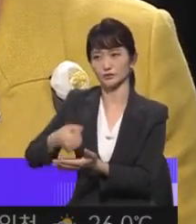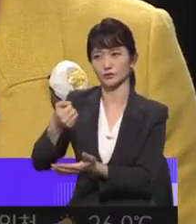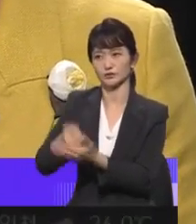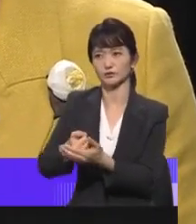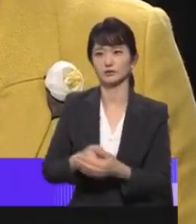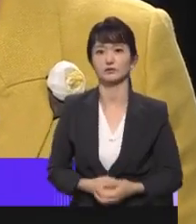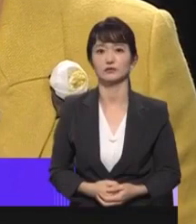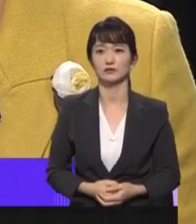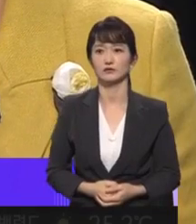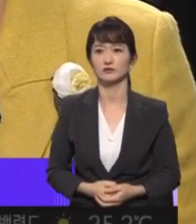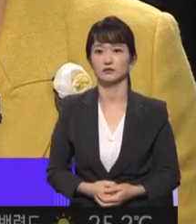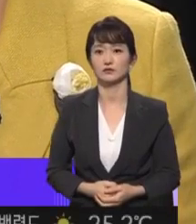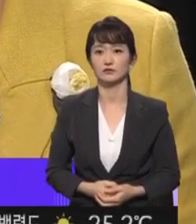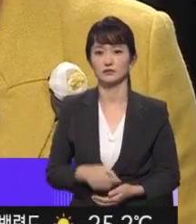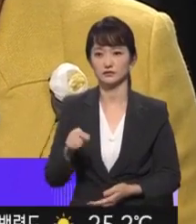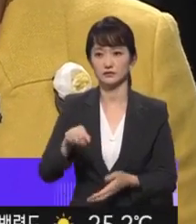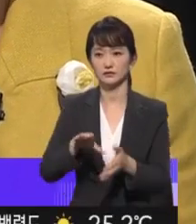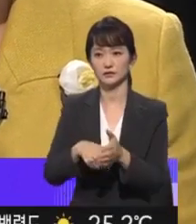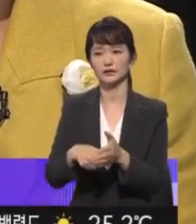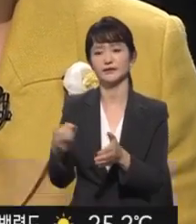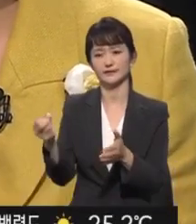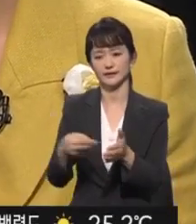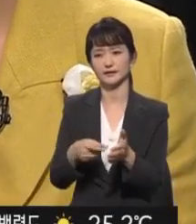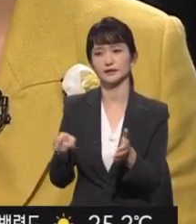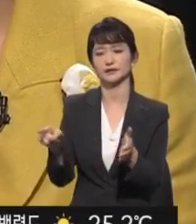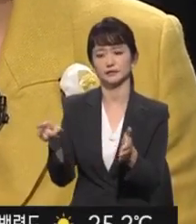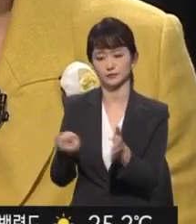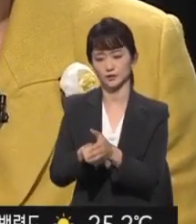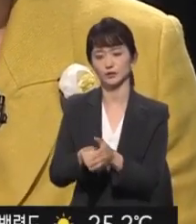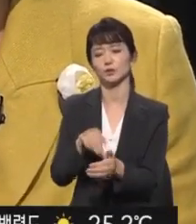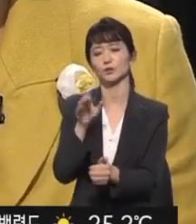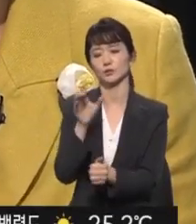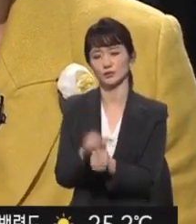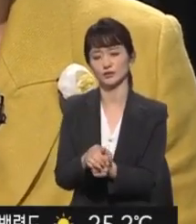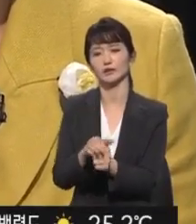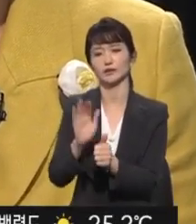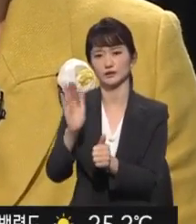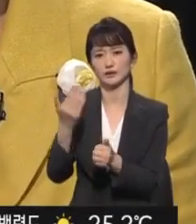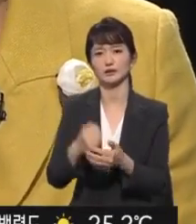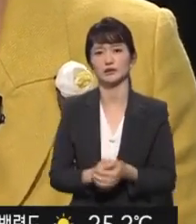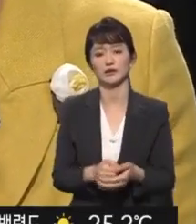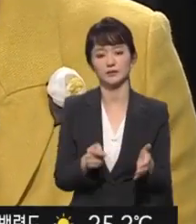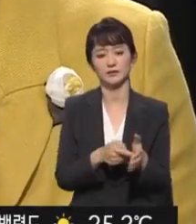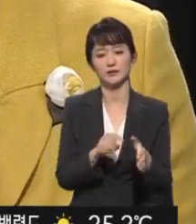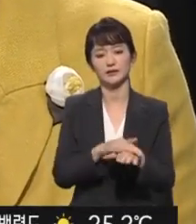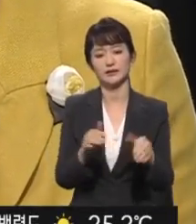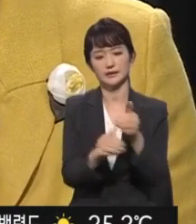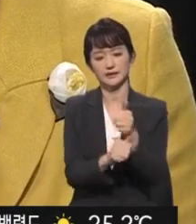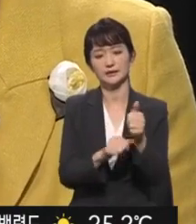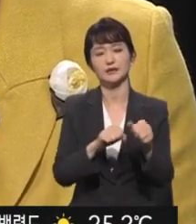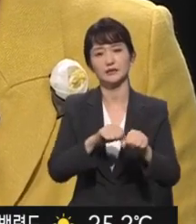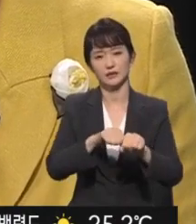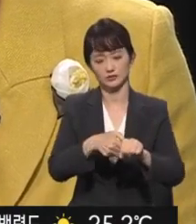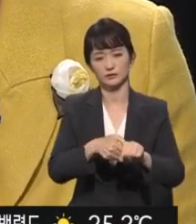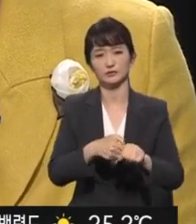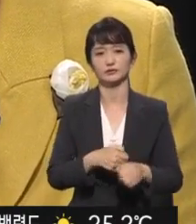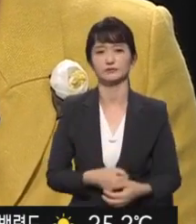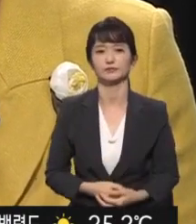재신임 안해줘도 리도 없었죠 그 당시에는 억지로 만들어진 비상상황 이었으니까요 이제 그래서 저는